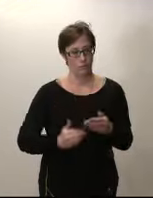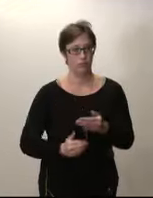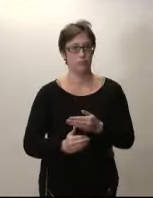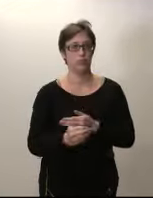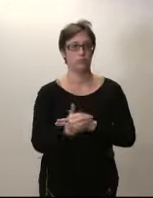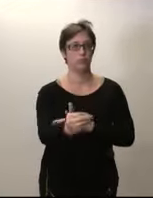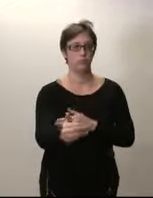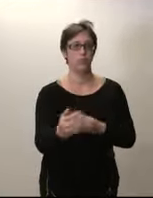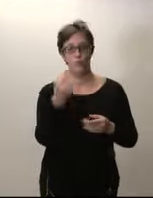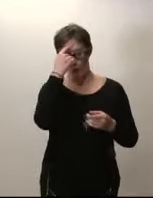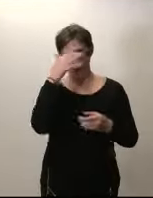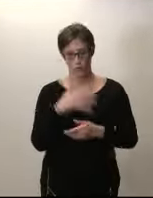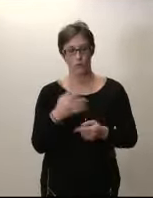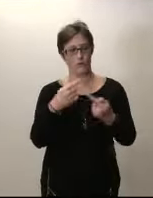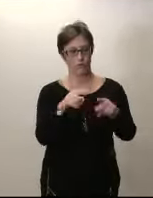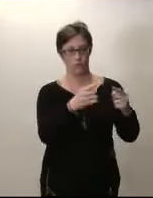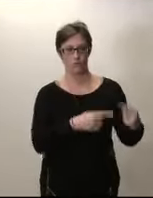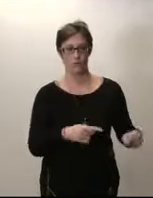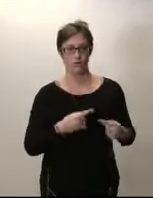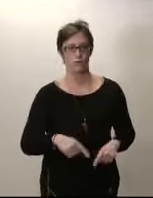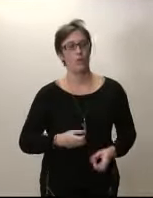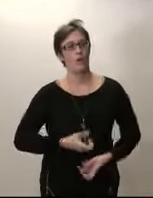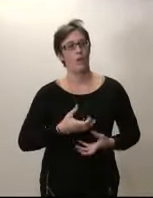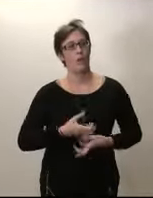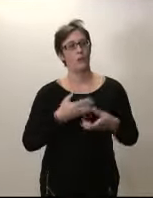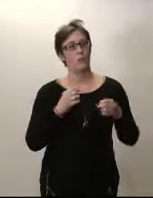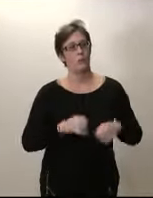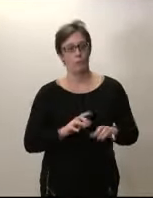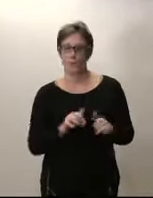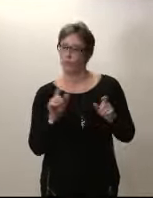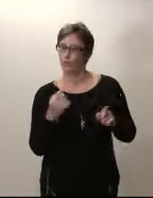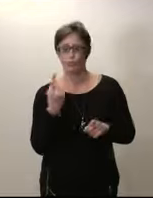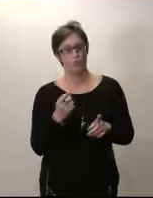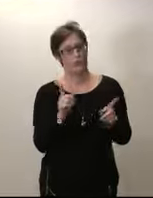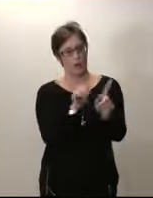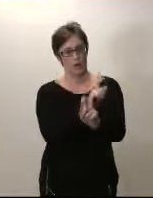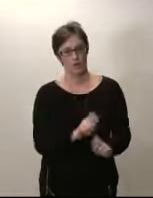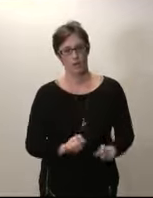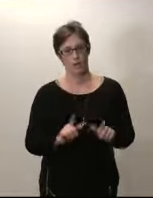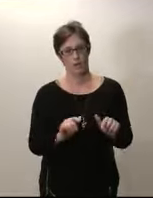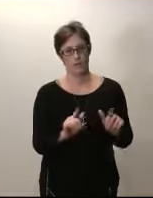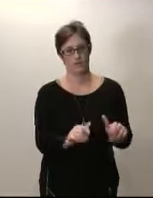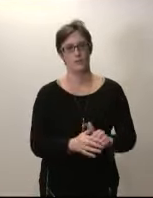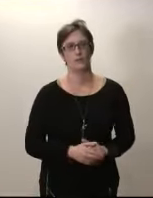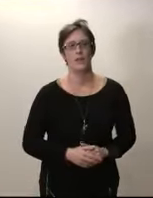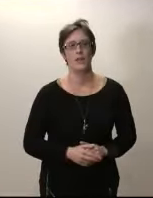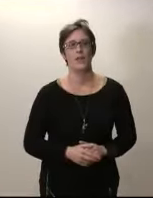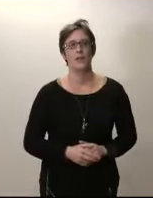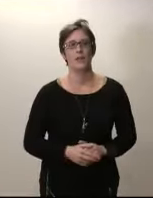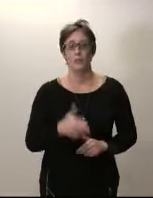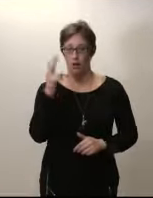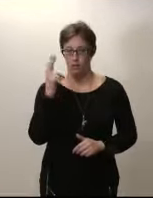d'opinion. Ce Conseil débute. Je vais donner acte des pouvoirs. Madame